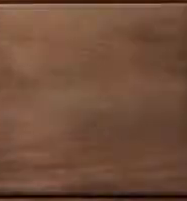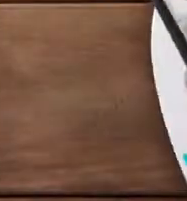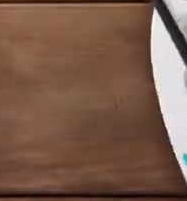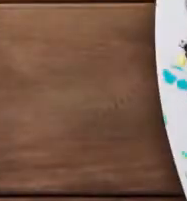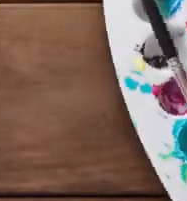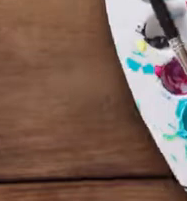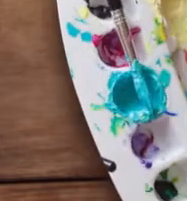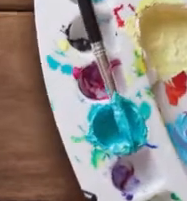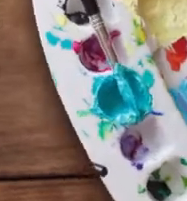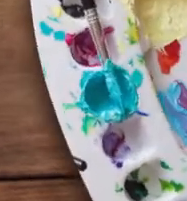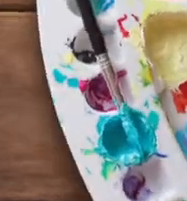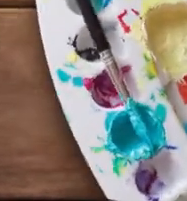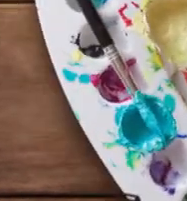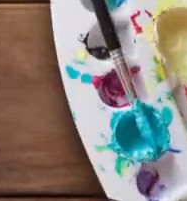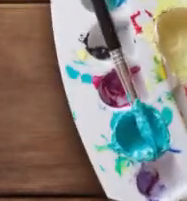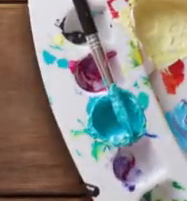buldum